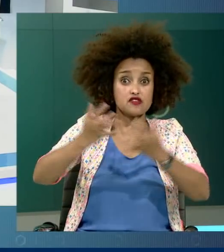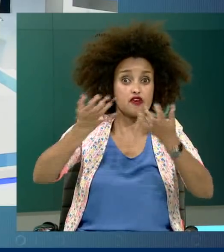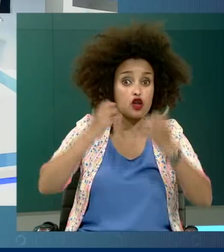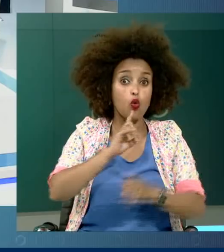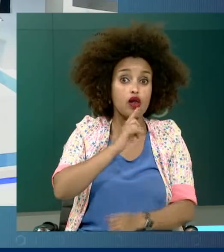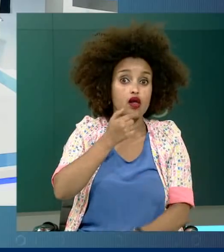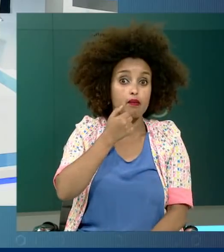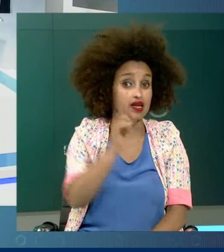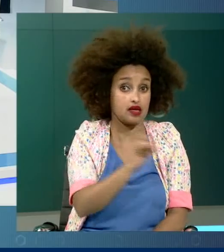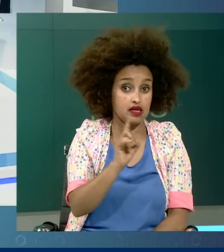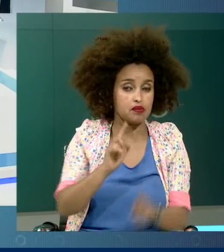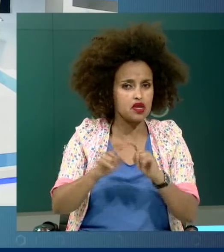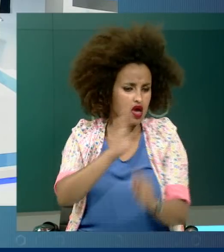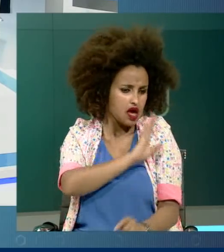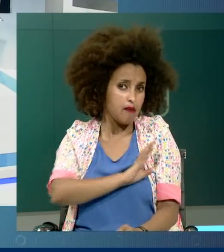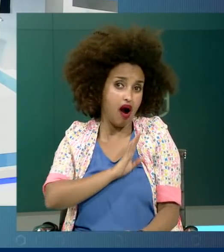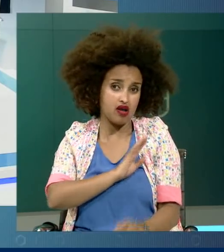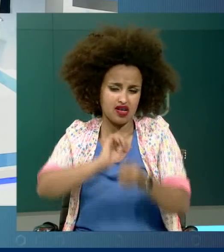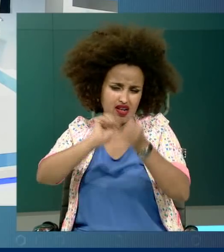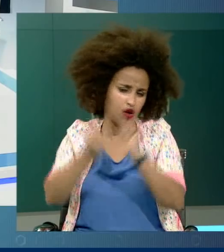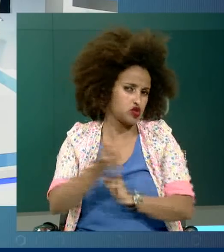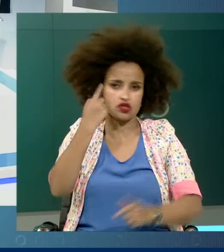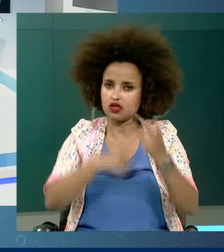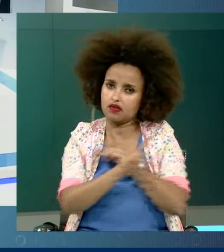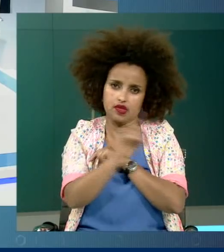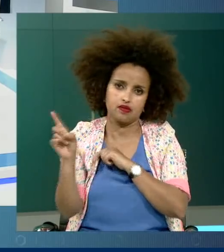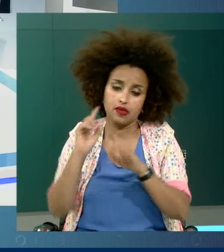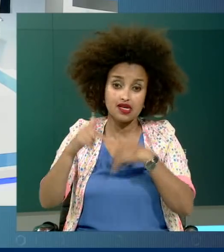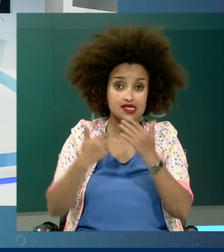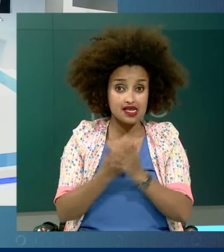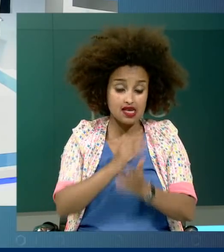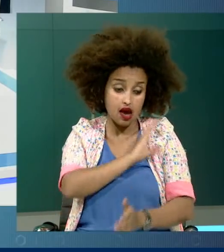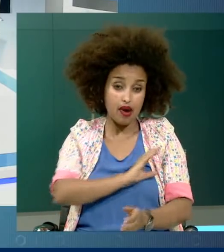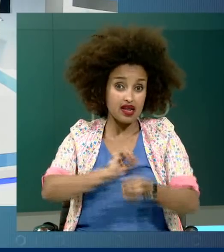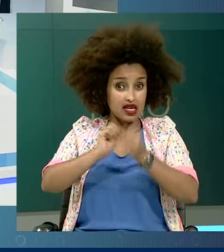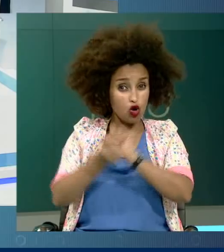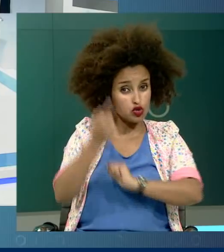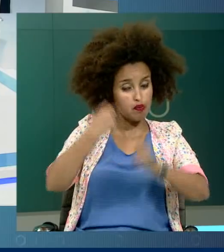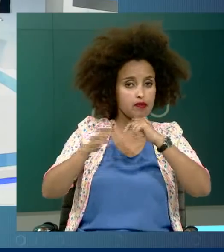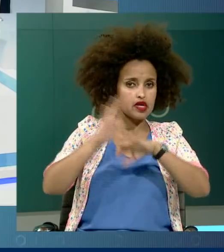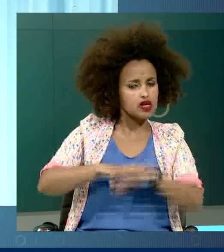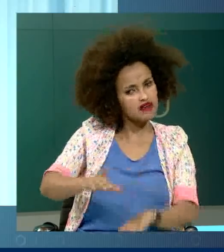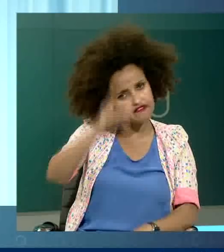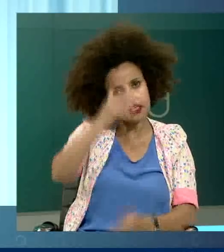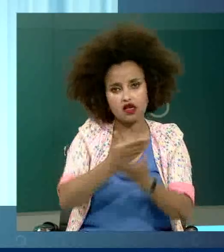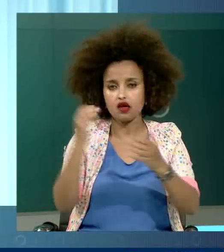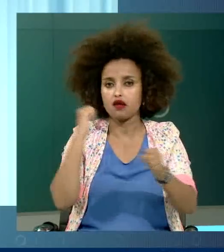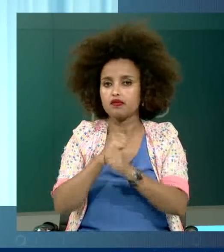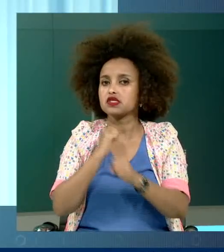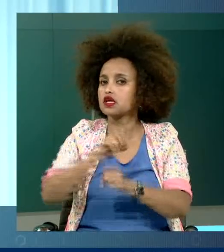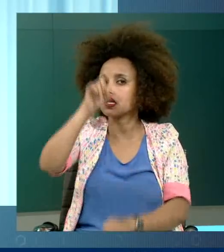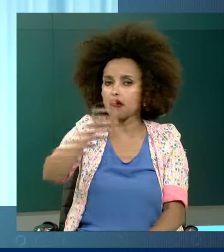አይደለም፣ ነገር ግን የባህሪ ለውጥ አምጥቷል ብለን ደግሞ አናስብም። ስለዚህ የባህሪ ለውጥ ማምጣት ላይ ከፍተኛ ስራዎች መሰራት አለባቸው ብለን